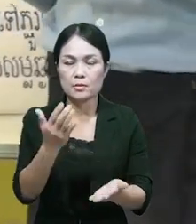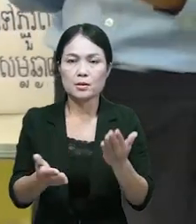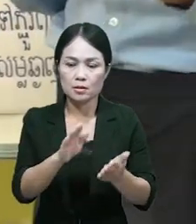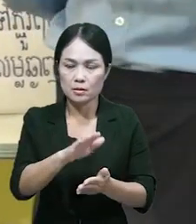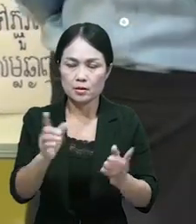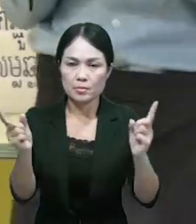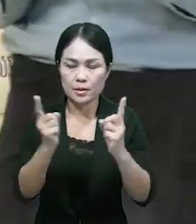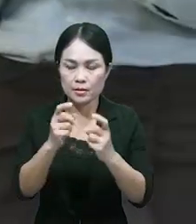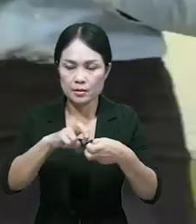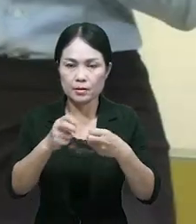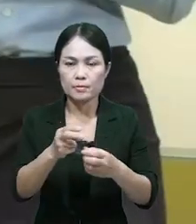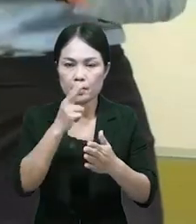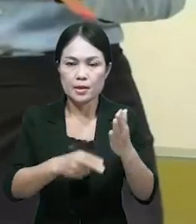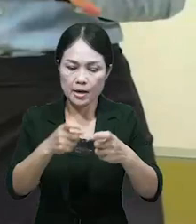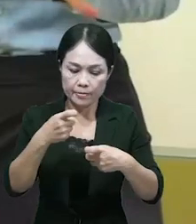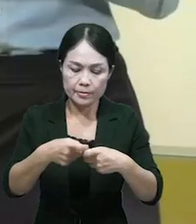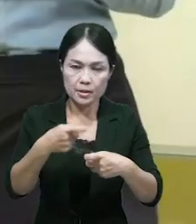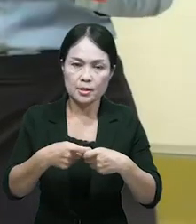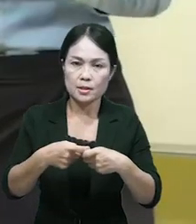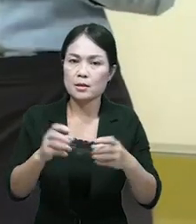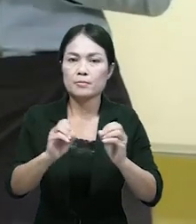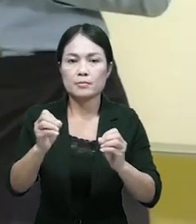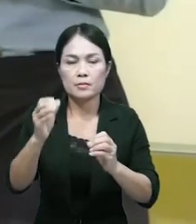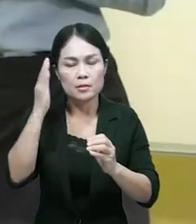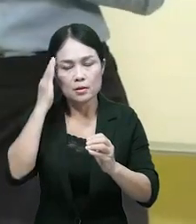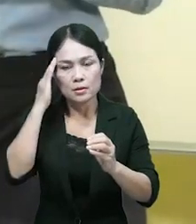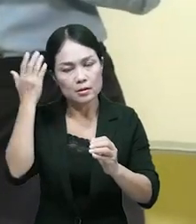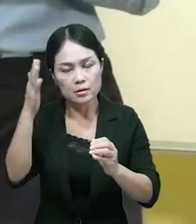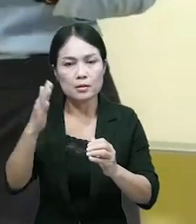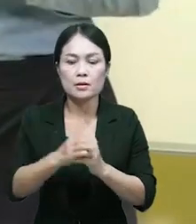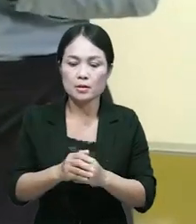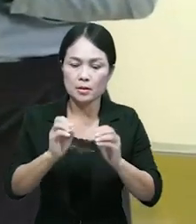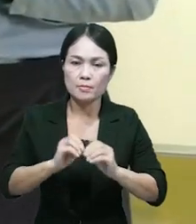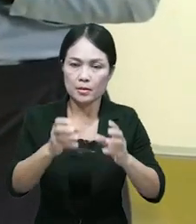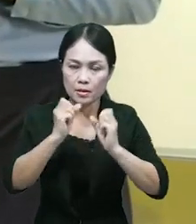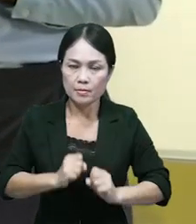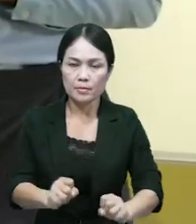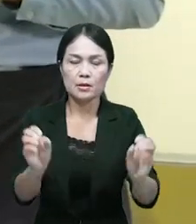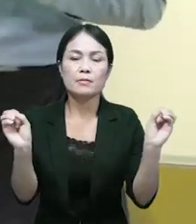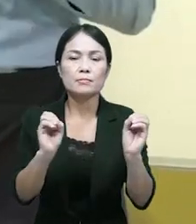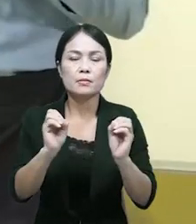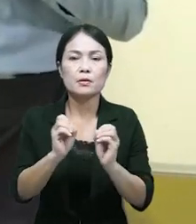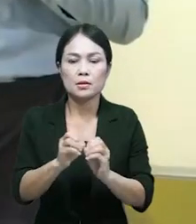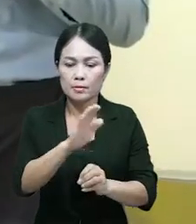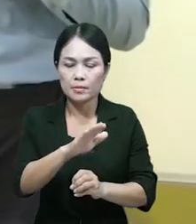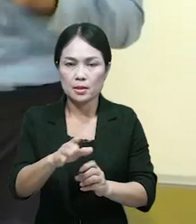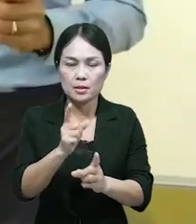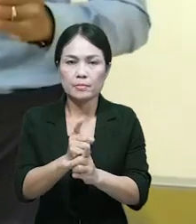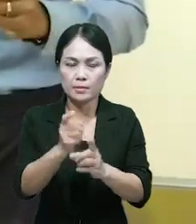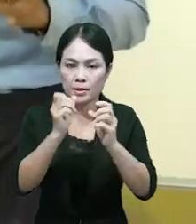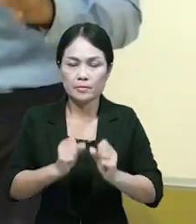បើកូនជួបនៅបញ្ហាអ្វីមួយដែលពិបាកឬក៏មិនចេះមិនត្រូវលះបង់ការព្យាយាមចោលទេណាកូនណាគឺកូនត្រូវតែ